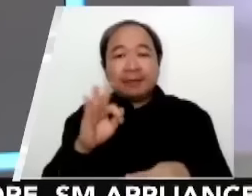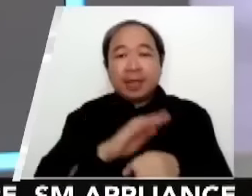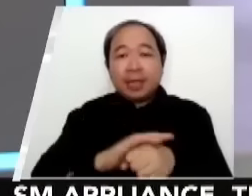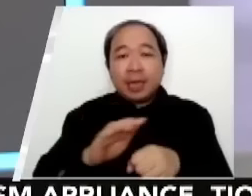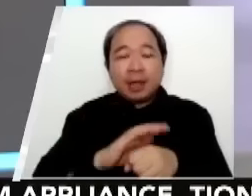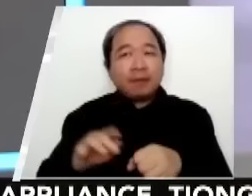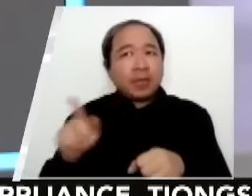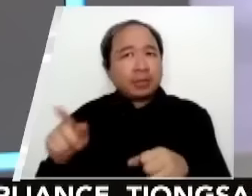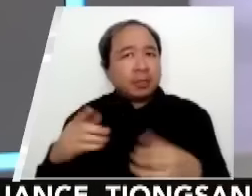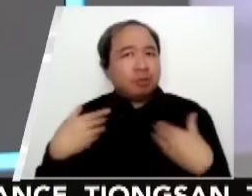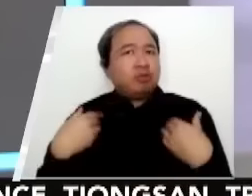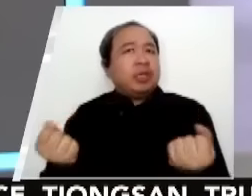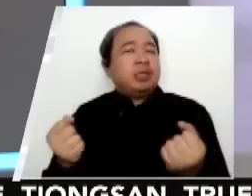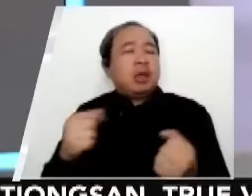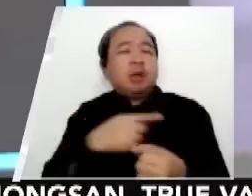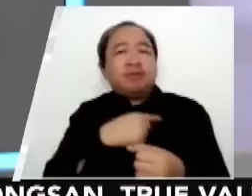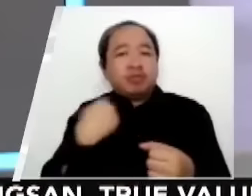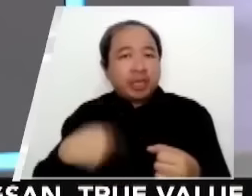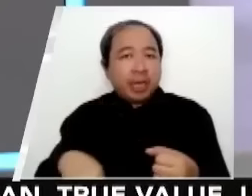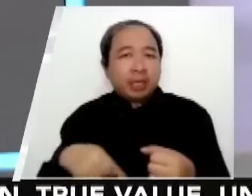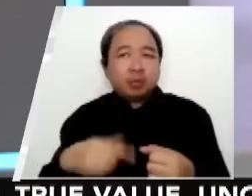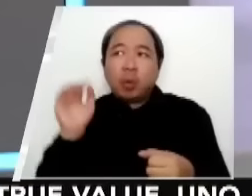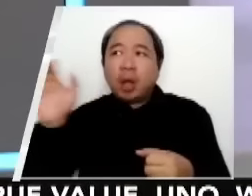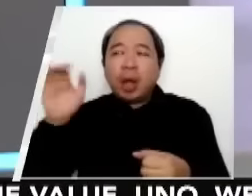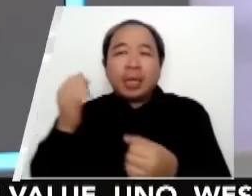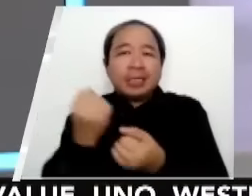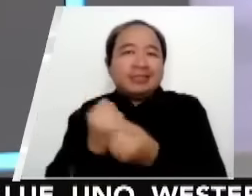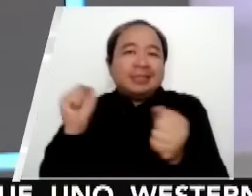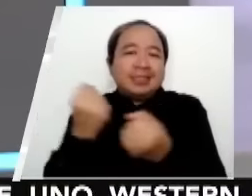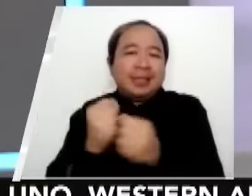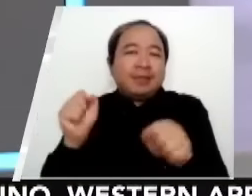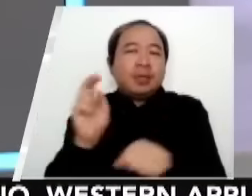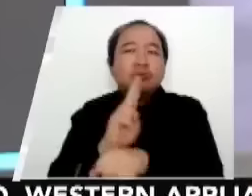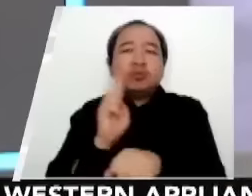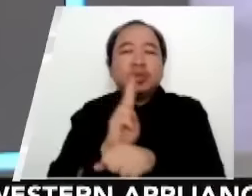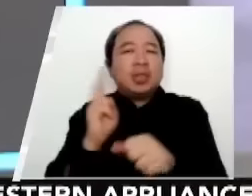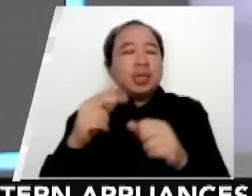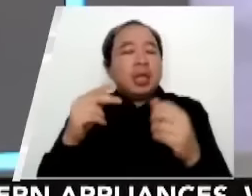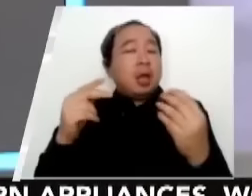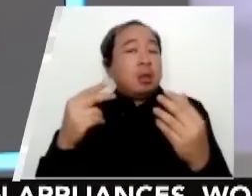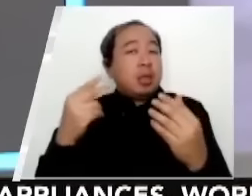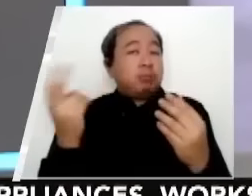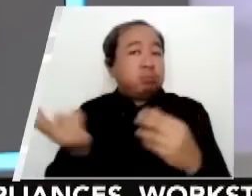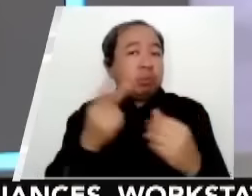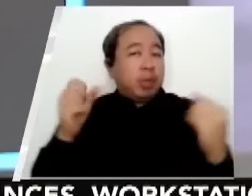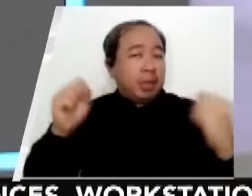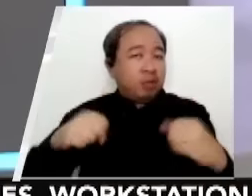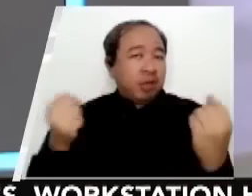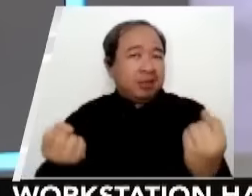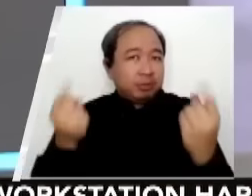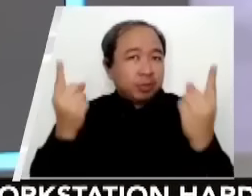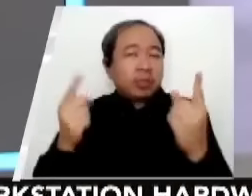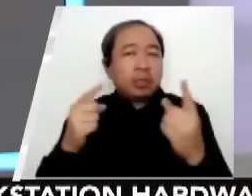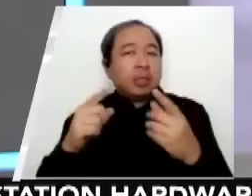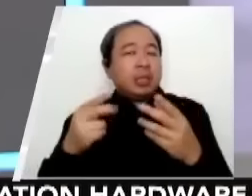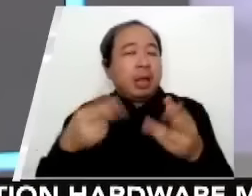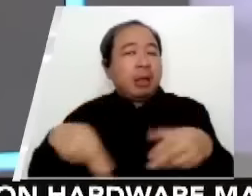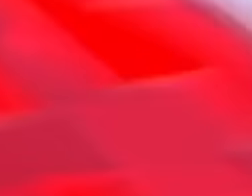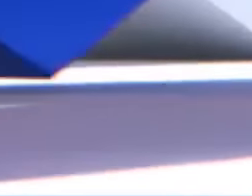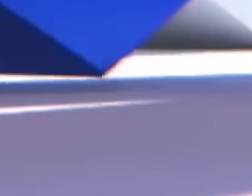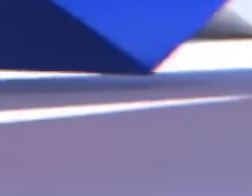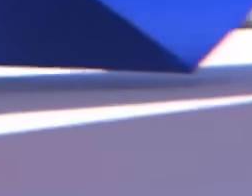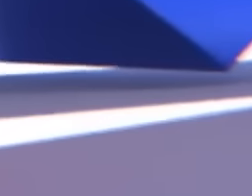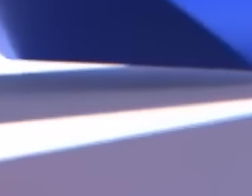China para magpasaklolo gamit ang Mutual Defense Treaty ng Pilipinas at Amerika. Nakatutok si Chino